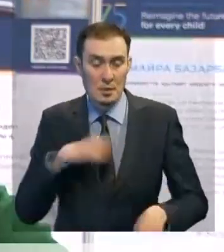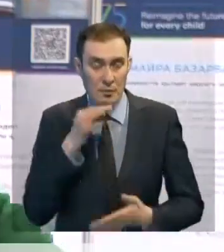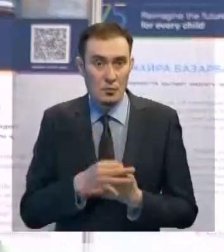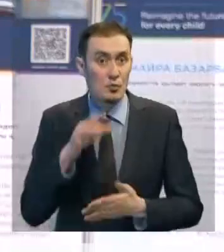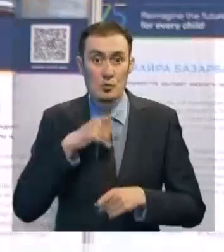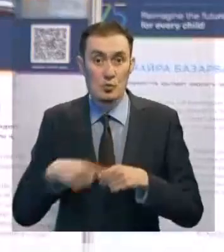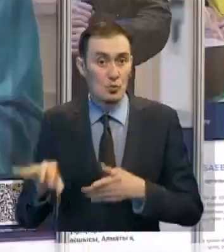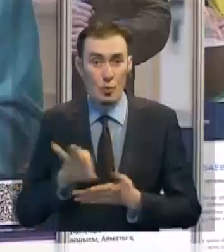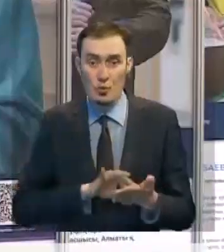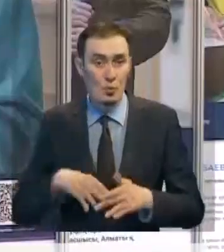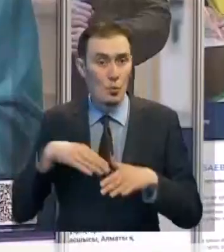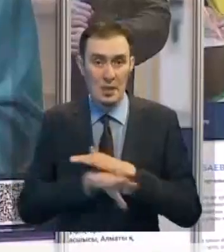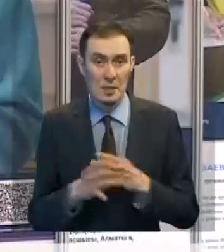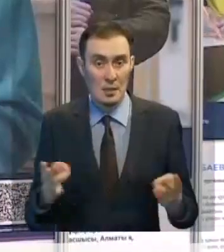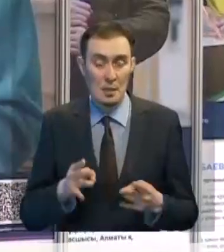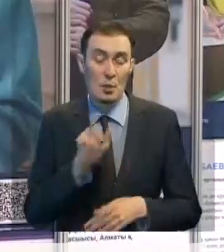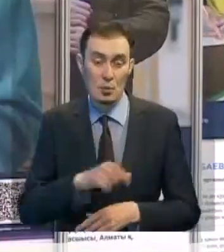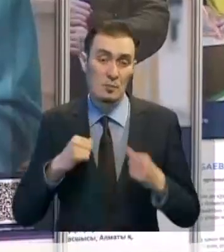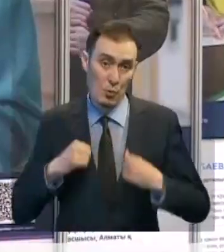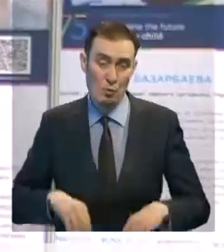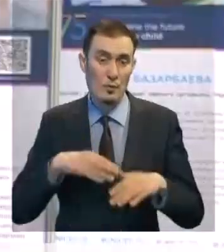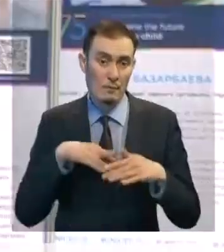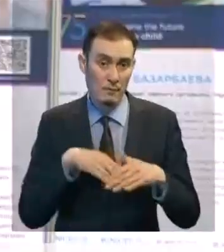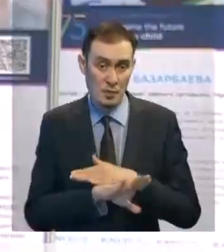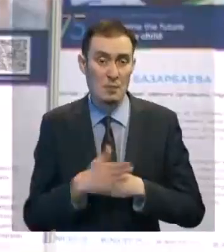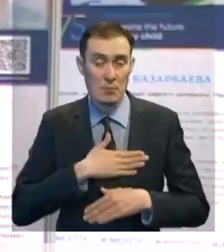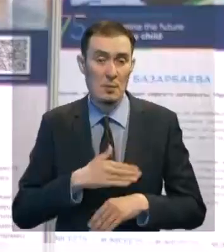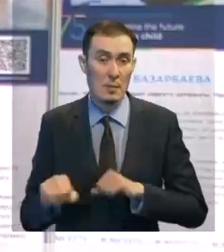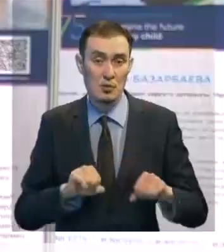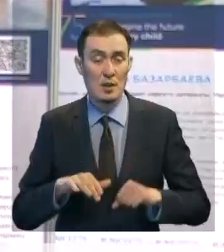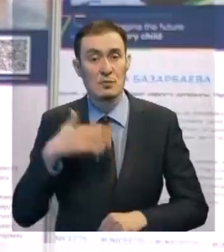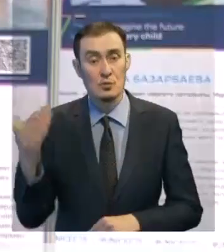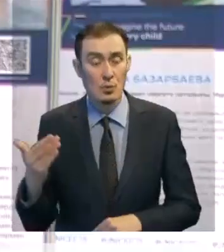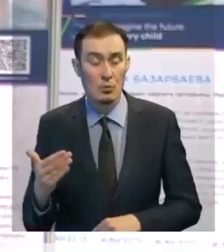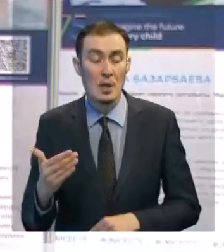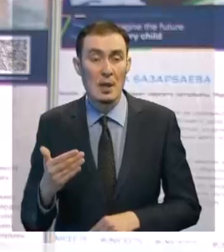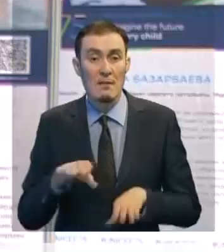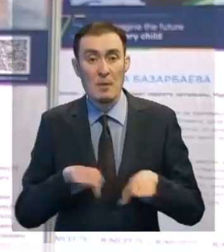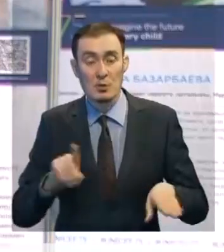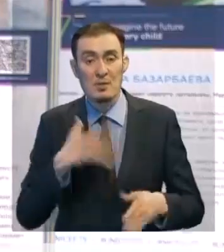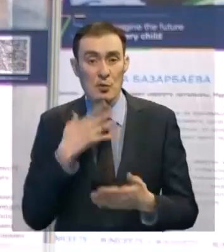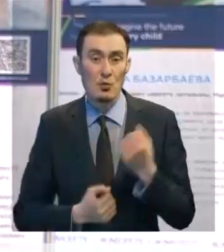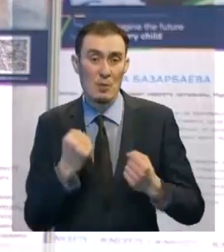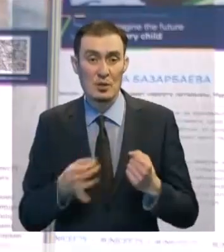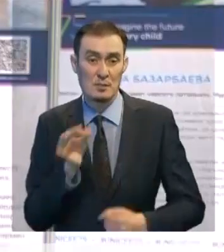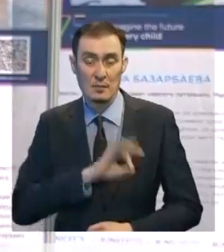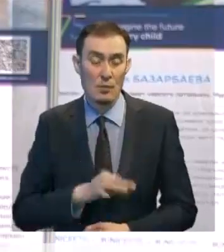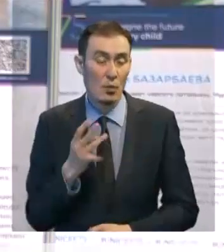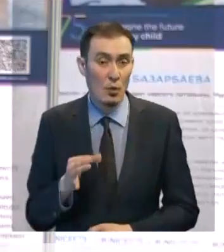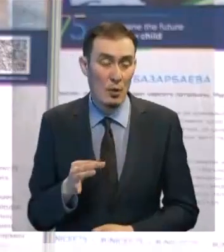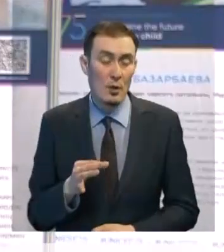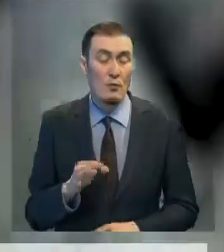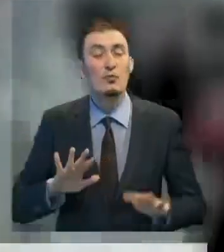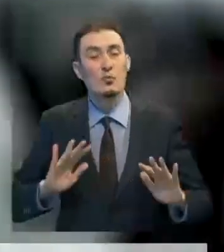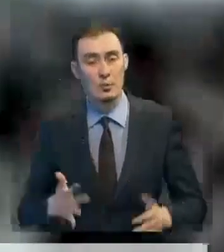уходит люди спокойно выходили мы побежали сторону паркинге чтобы хотя бы забрать машину вряд ли но мало ли